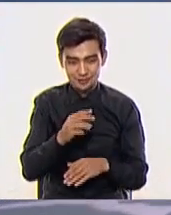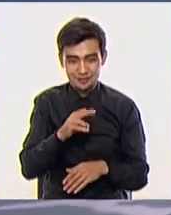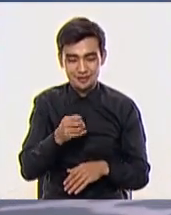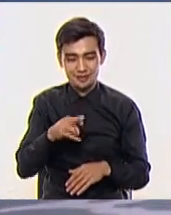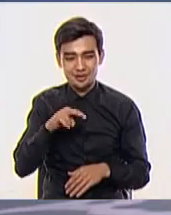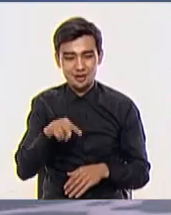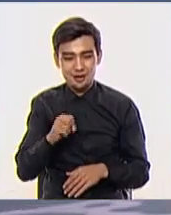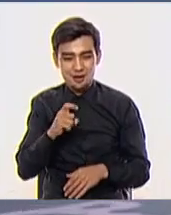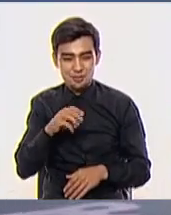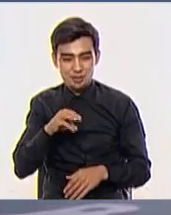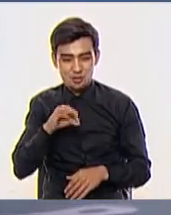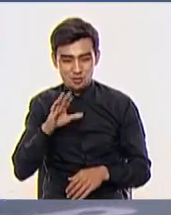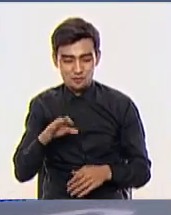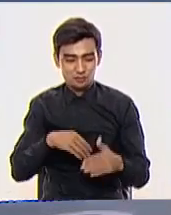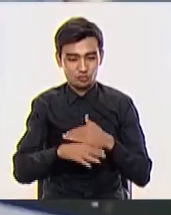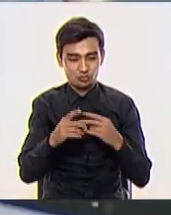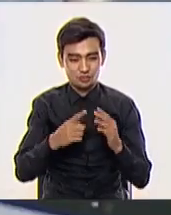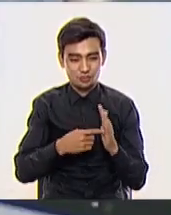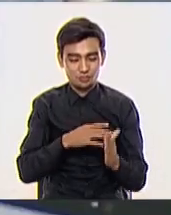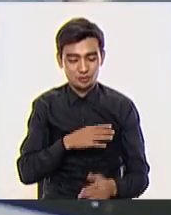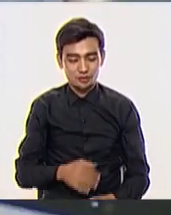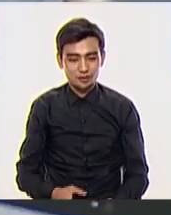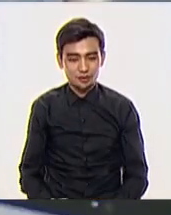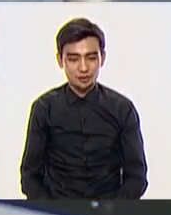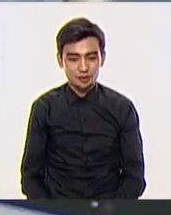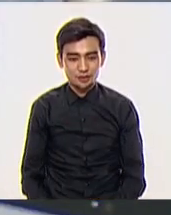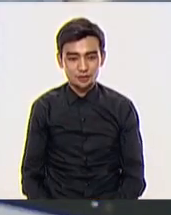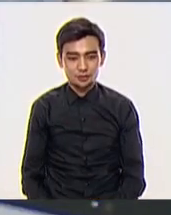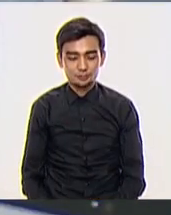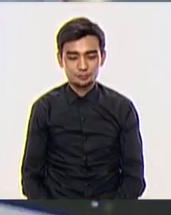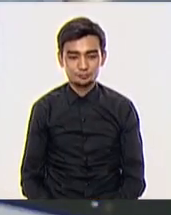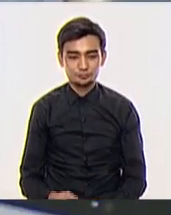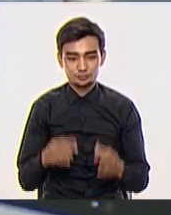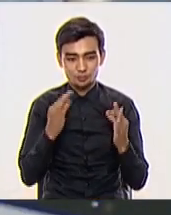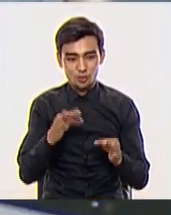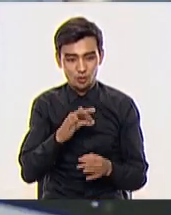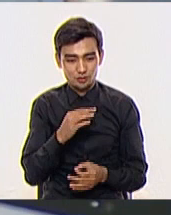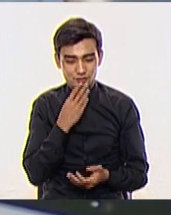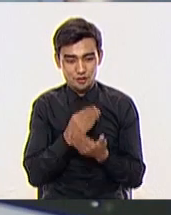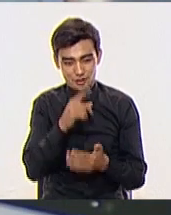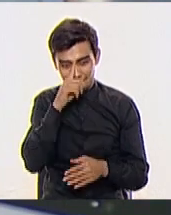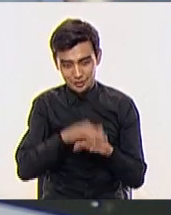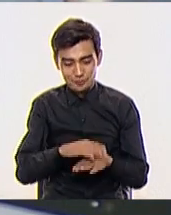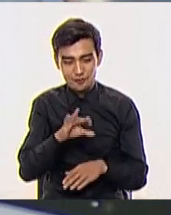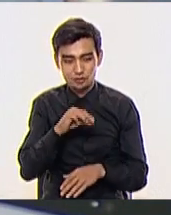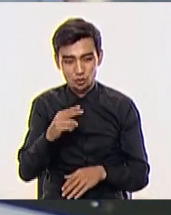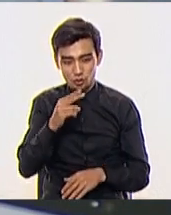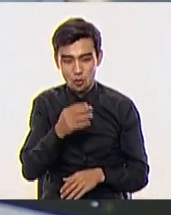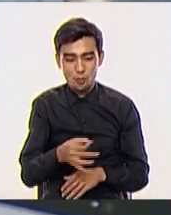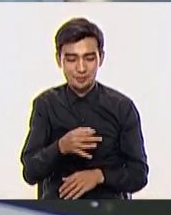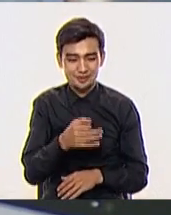Даниала Ахметова. Просим решить вопрос об освобождении с занимаемой должности акима Восточно-Казахстанской